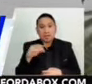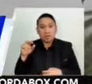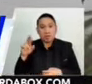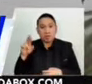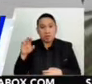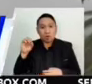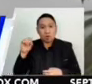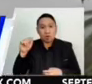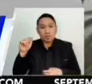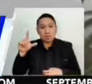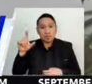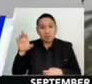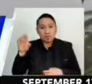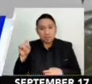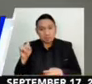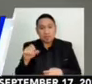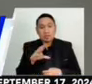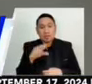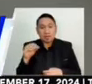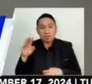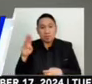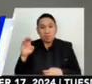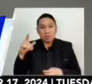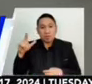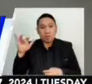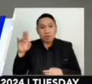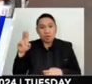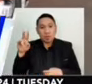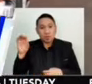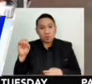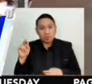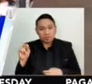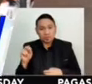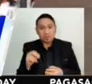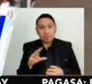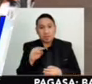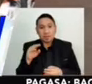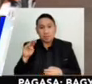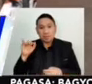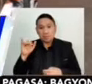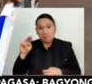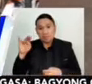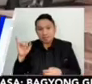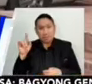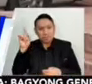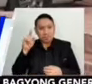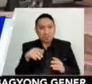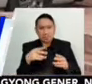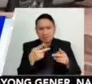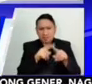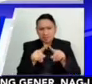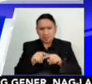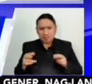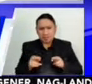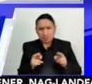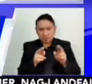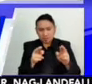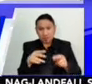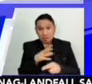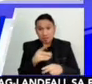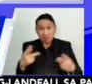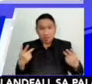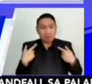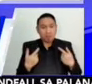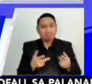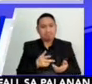banaga River sa bugalon at balincaguing River Sa Mabini nakaposisyon na ang mga Rescue equipment at emergency vehicle ng